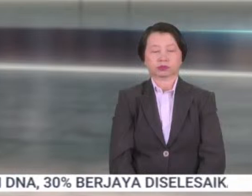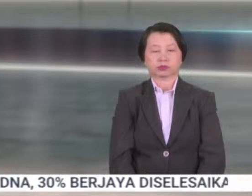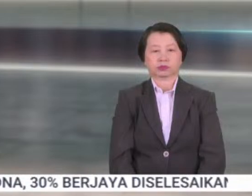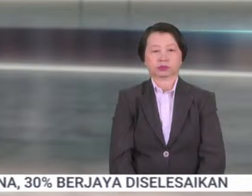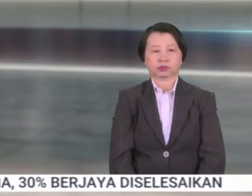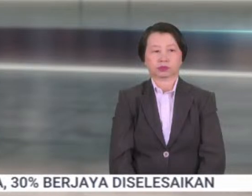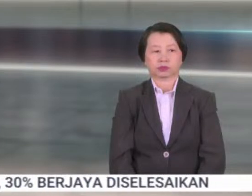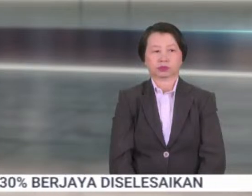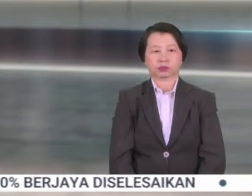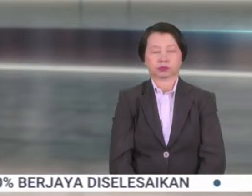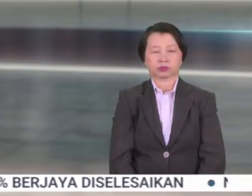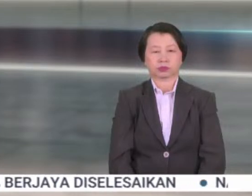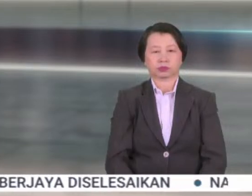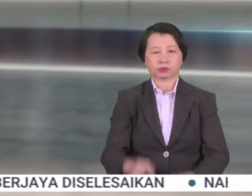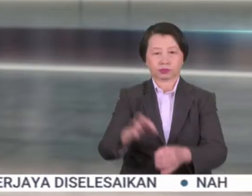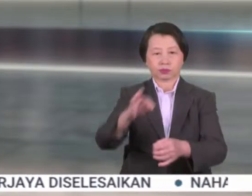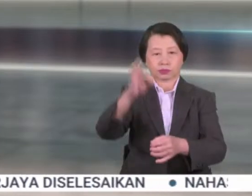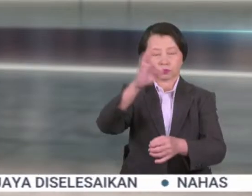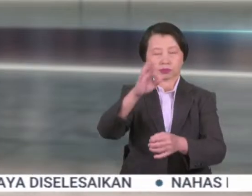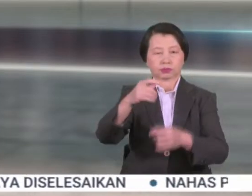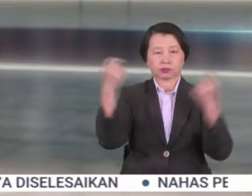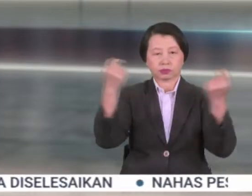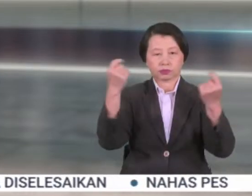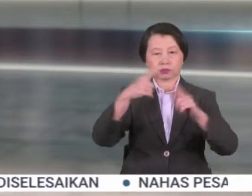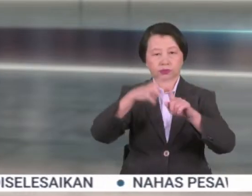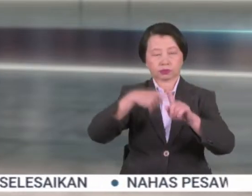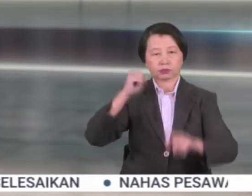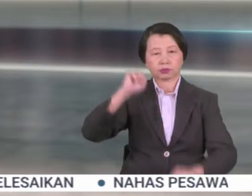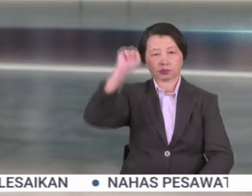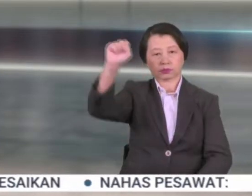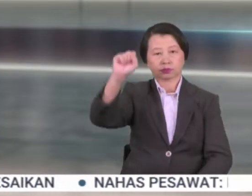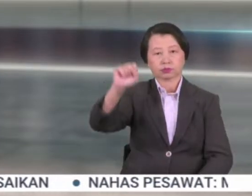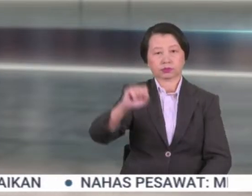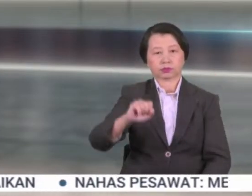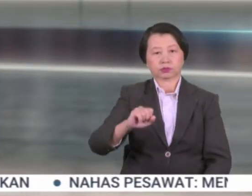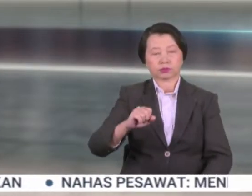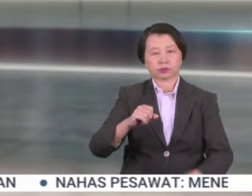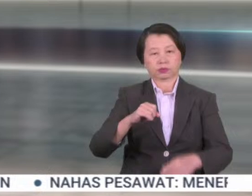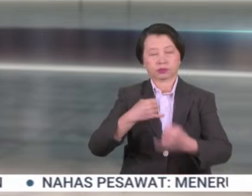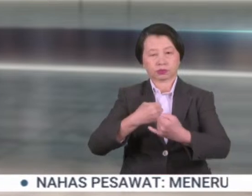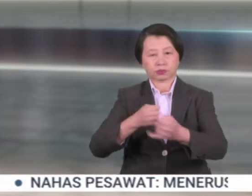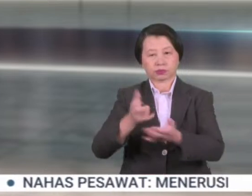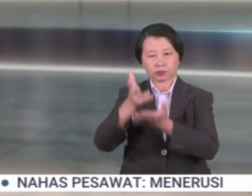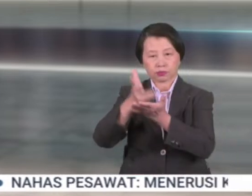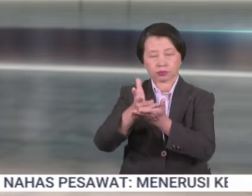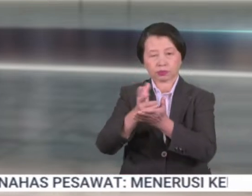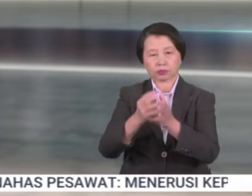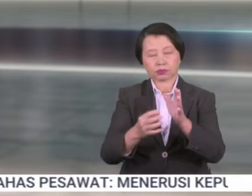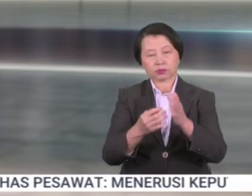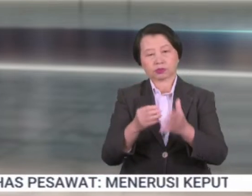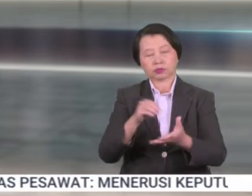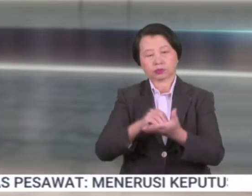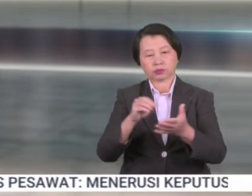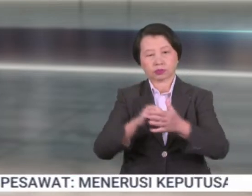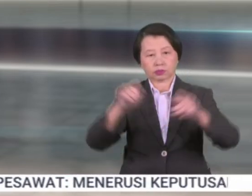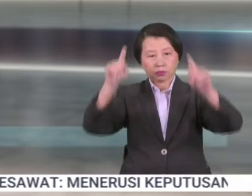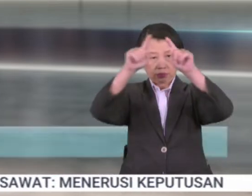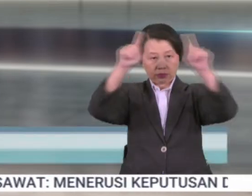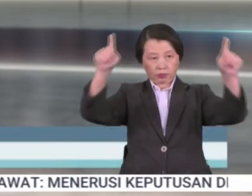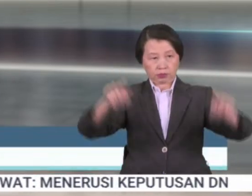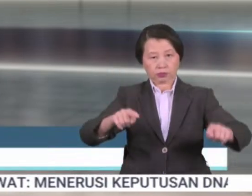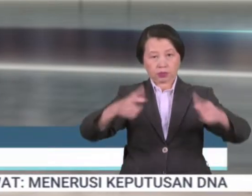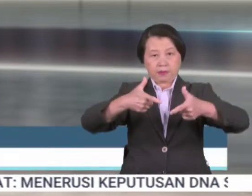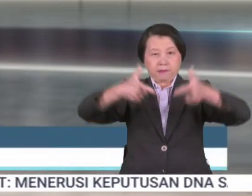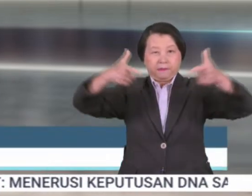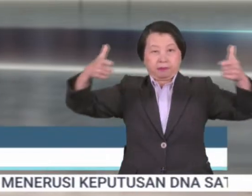saudara sebagai usaha menyemaratkan lagi sambutan bulan kebangsaan jabatan penyar Malaysia memasang b atau kain renang